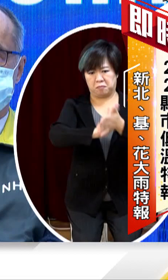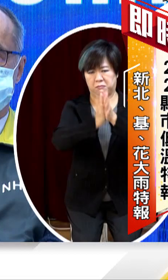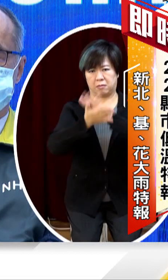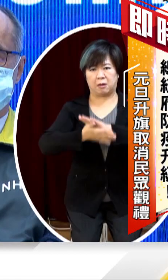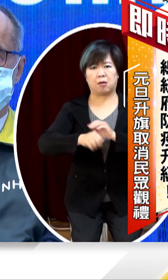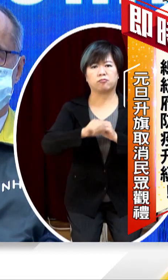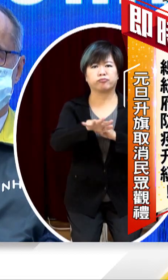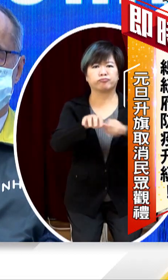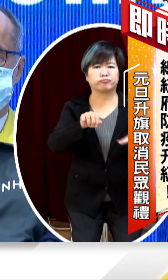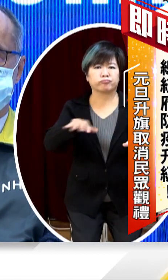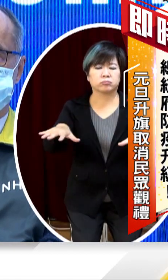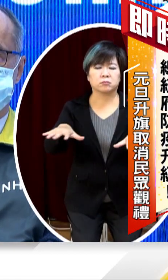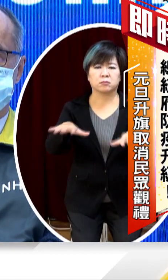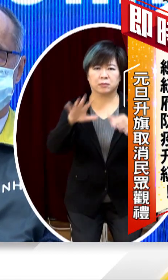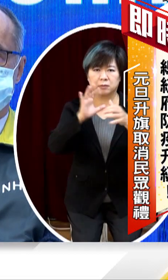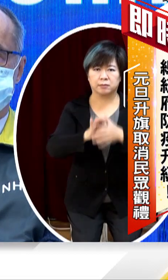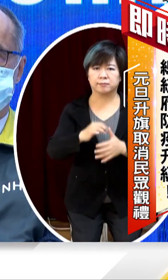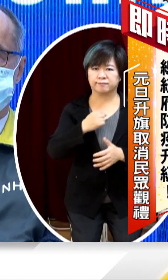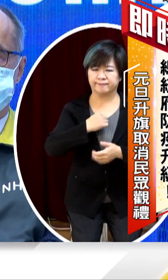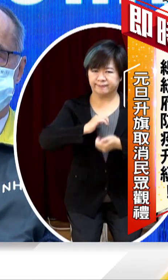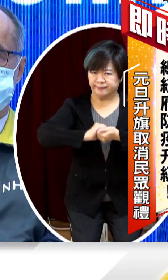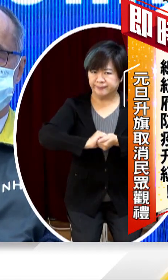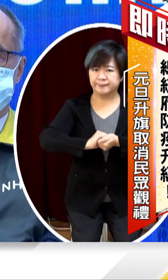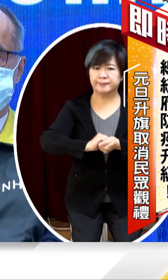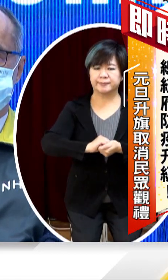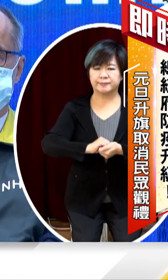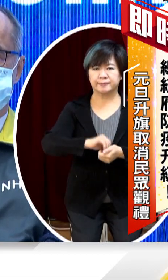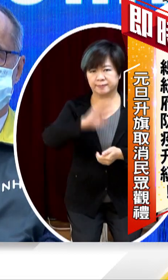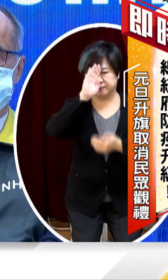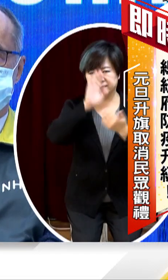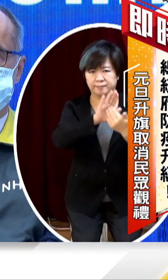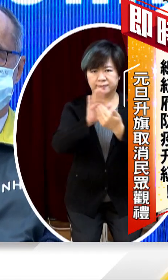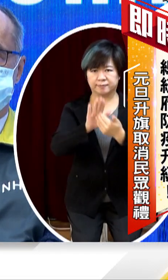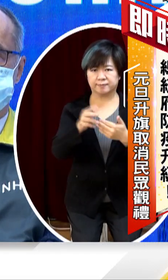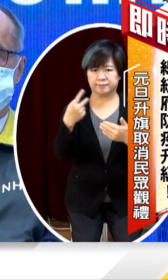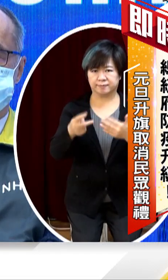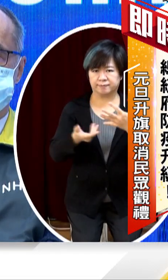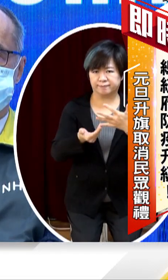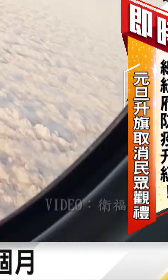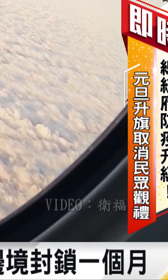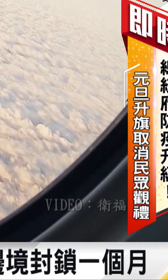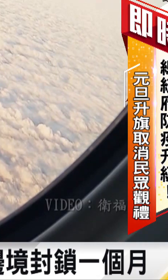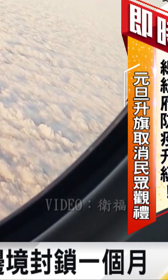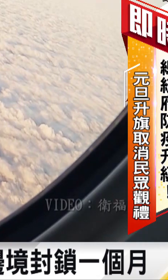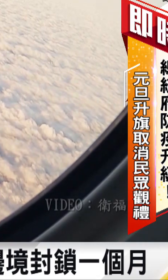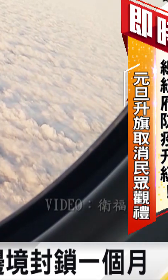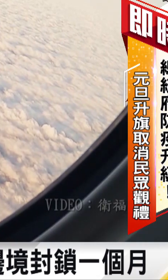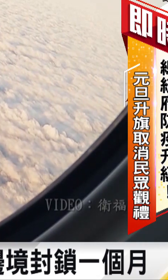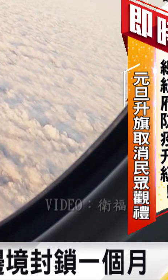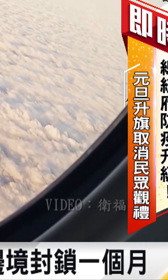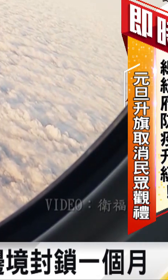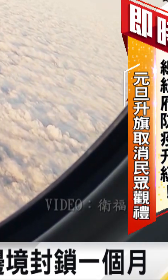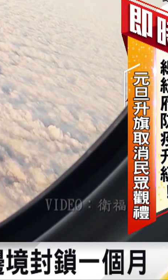迹，所以指挥中心决定我们整体在防疫上面还要升级的控管。